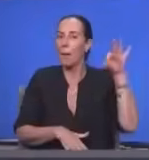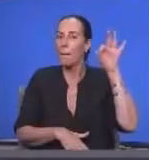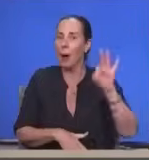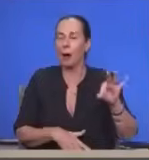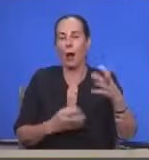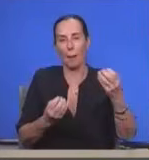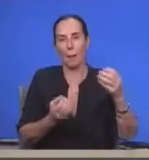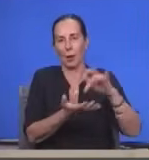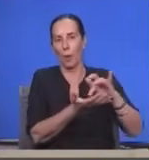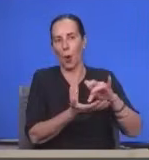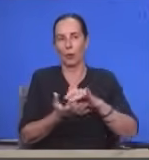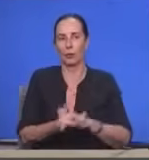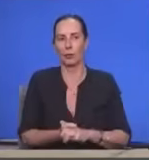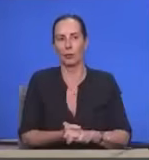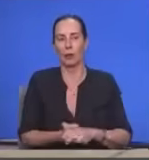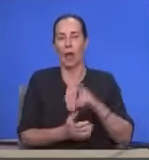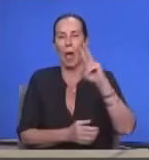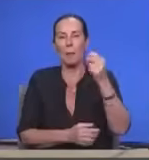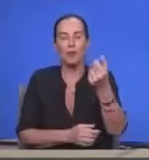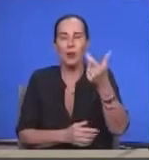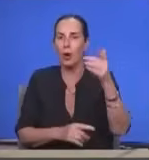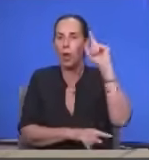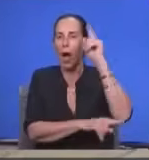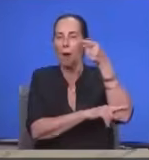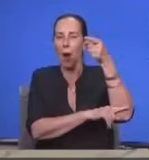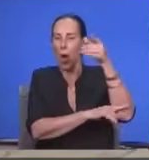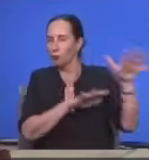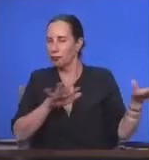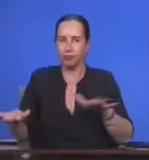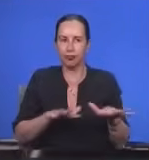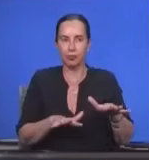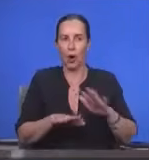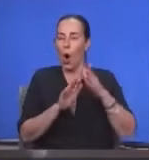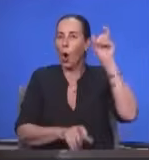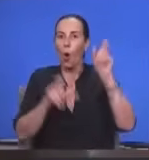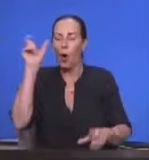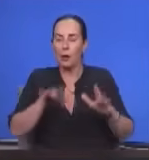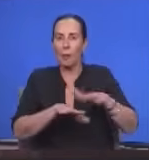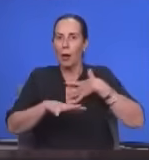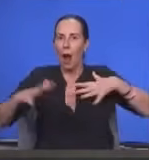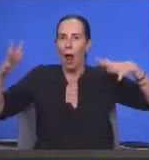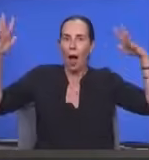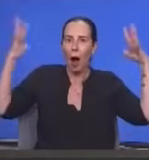מהעיר. כאן בעיר העתיקה של מרקש